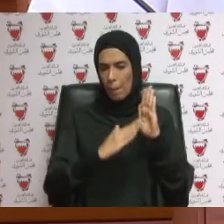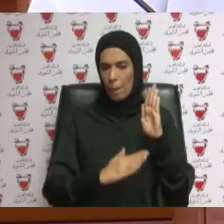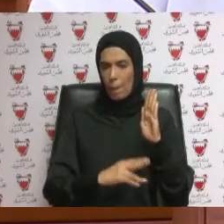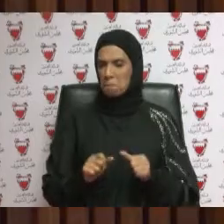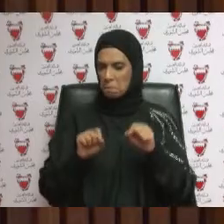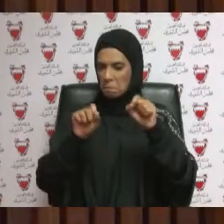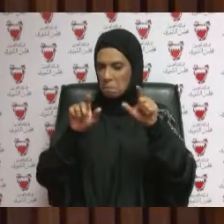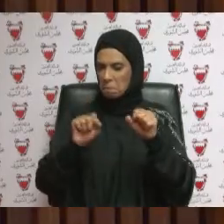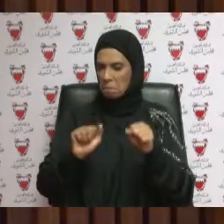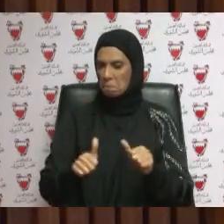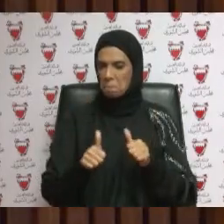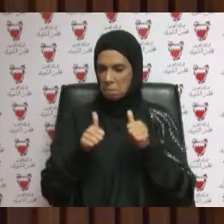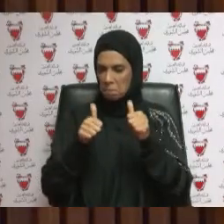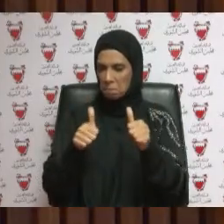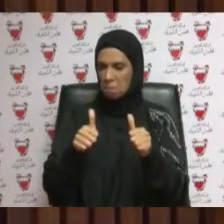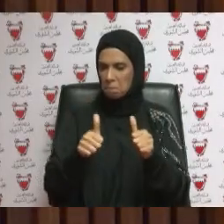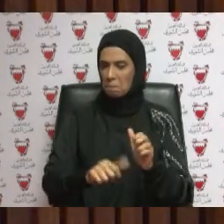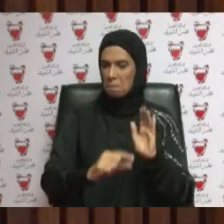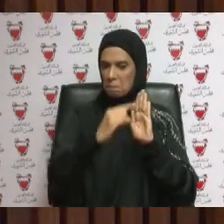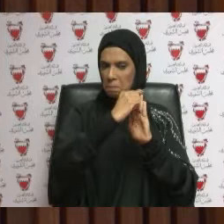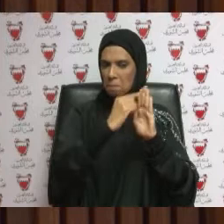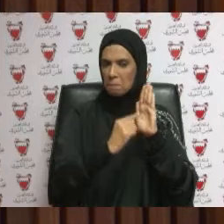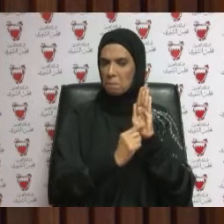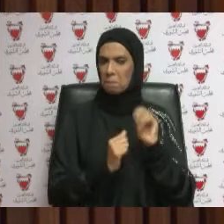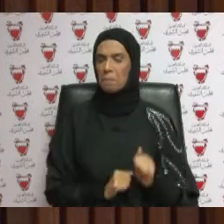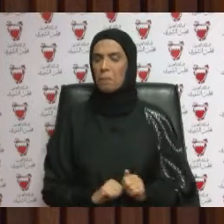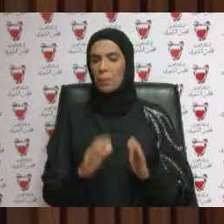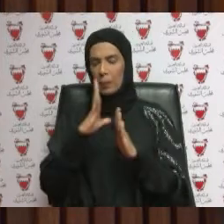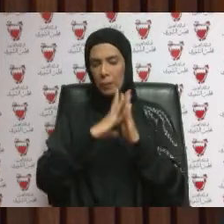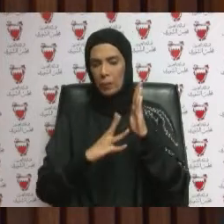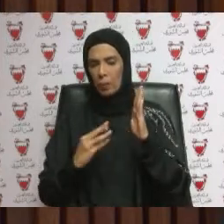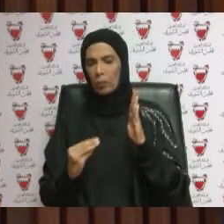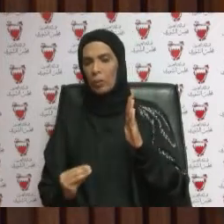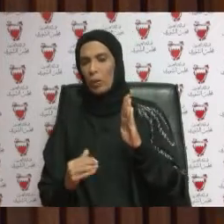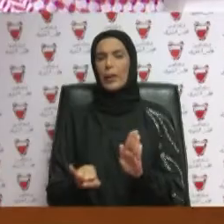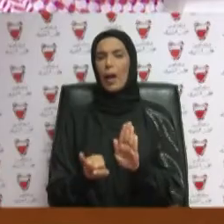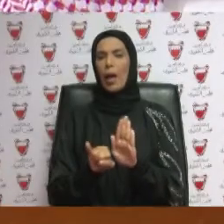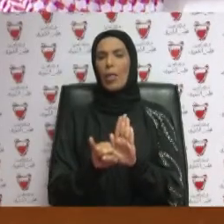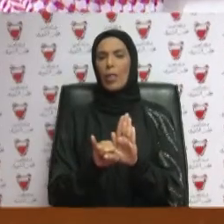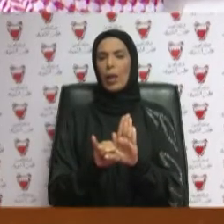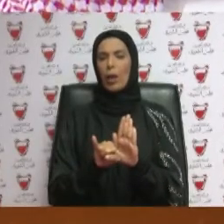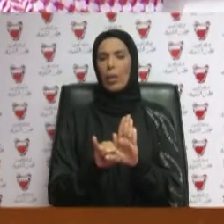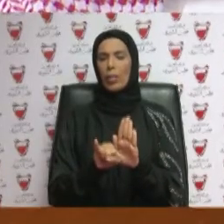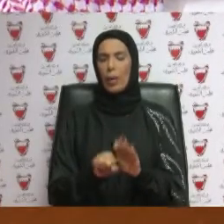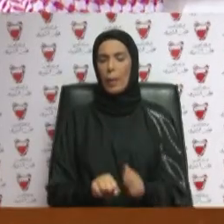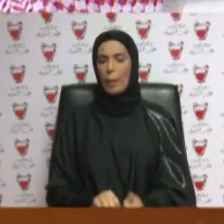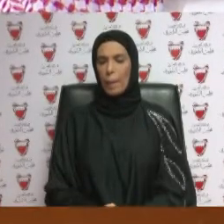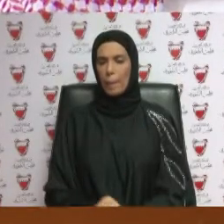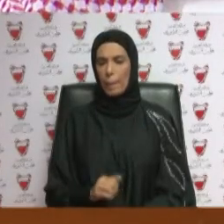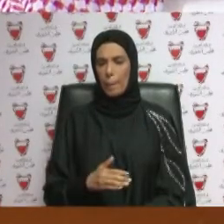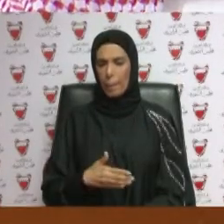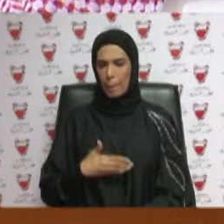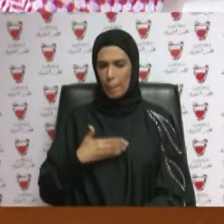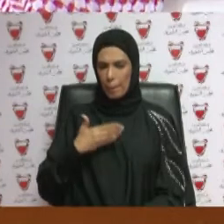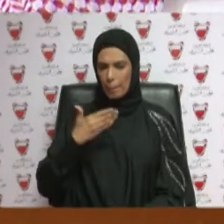القانون من الناحية الدستورية. وخلصت اللجنة إلى الملاحظات الآتية: الآتية: أولاً، إن اللجنة تدارست